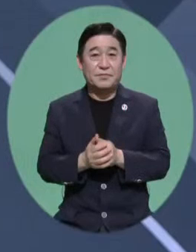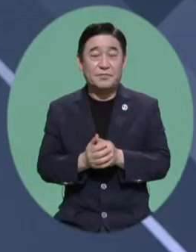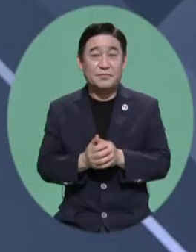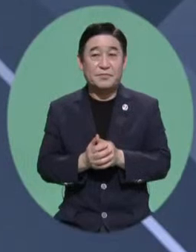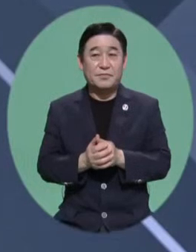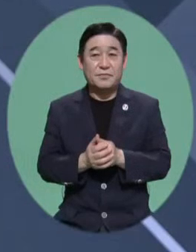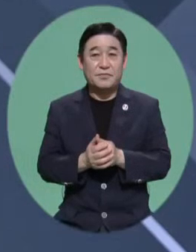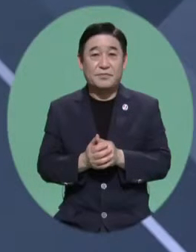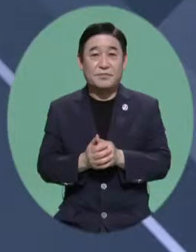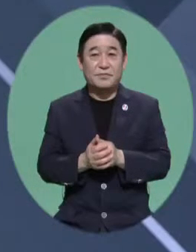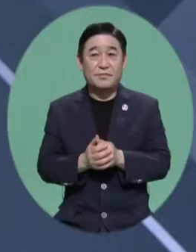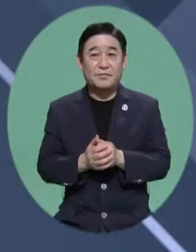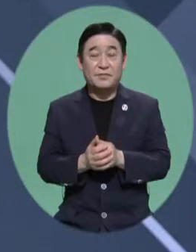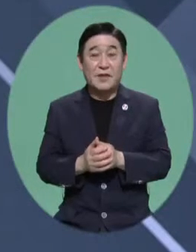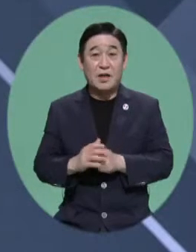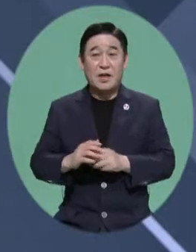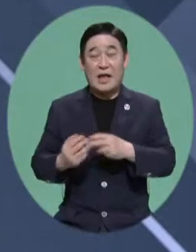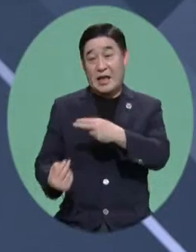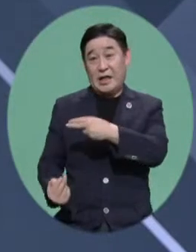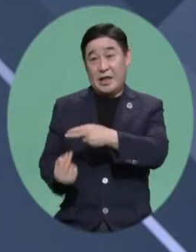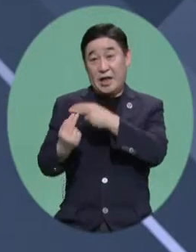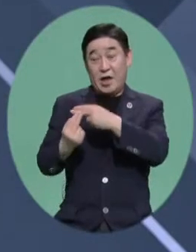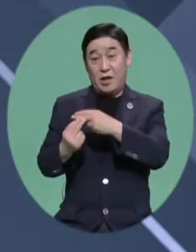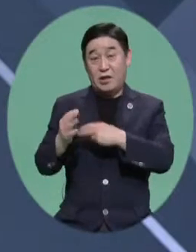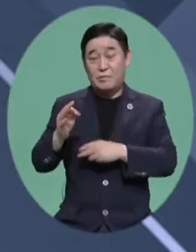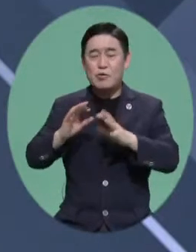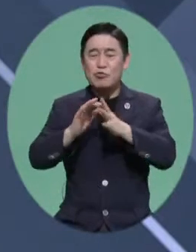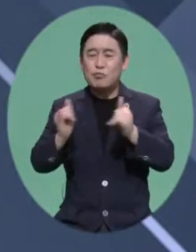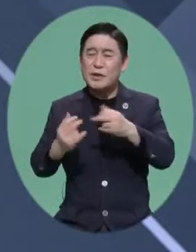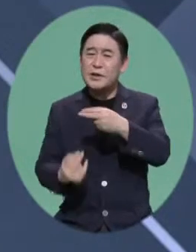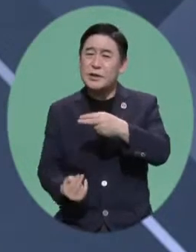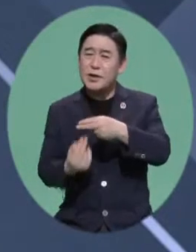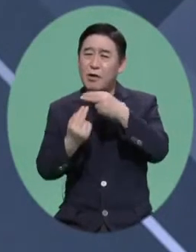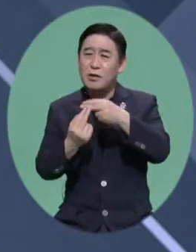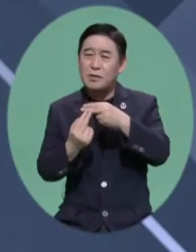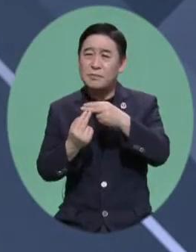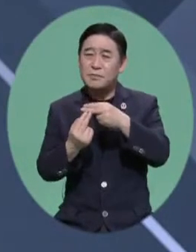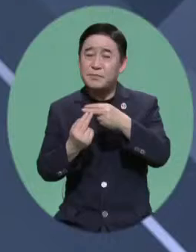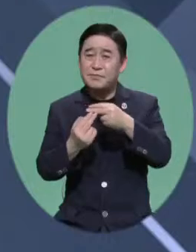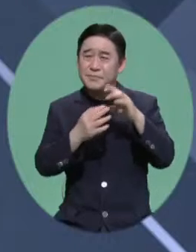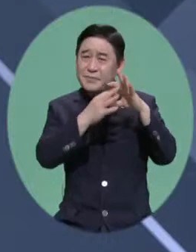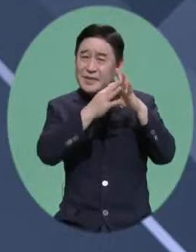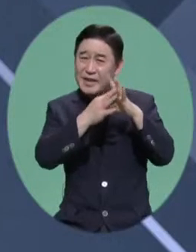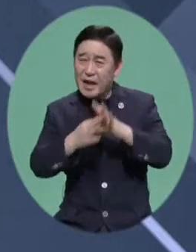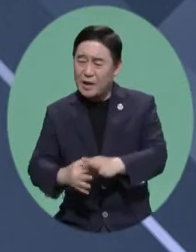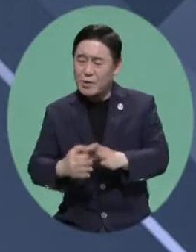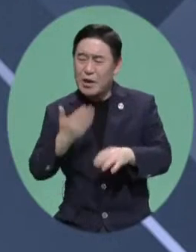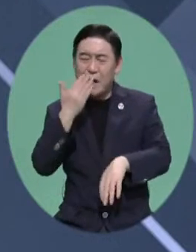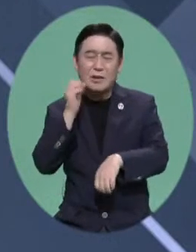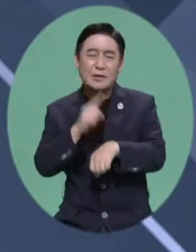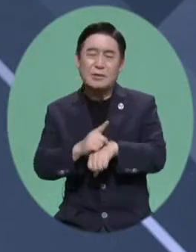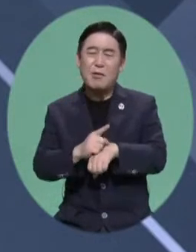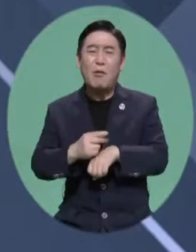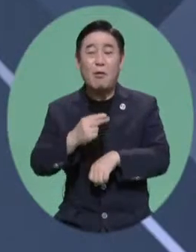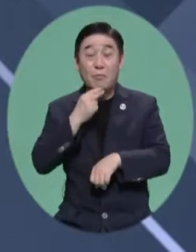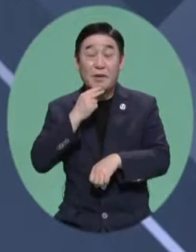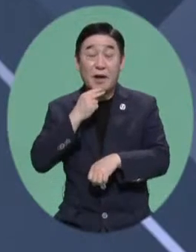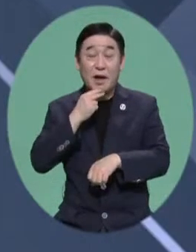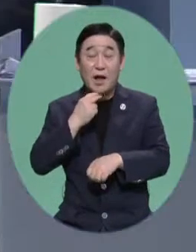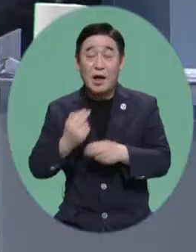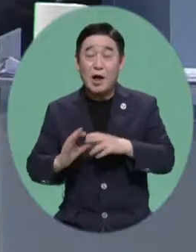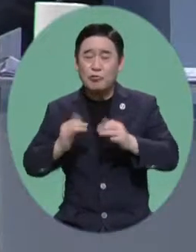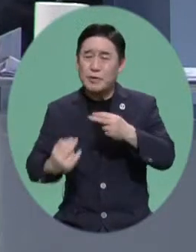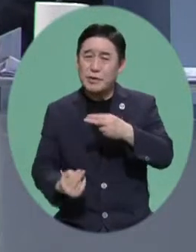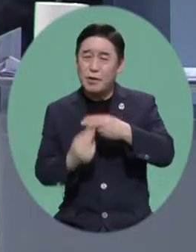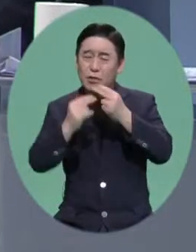어제가 연금에 대해서 특히 국민연금 의 이 지속가능성이 없다 이 문제에 대해서는 1차